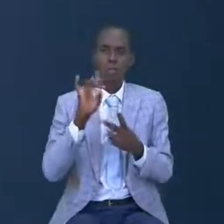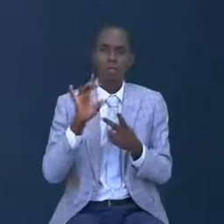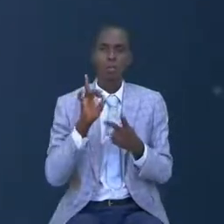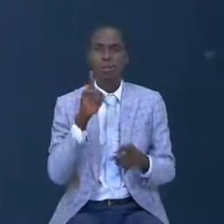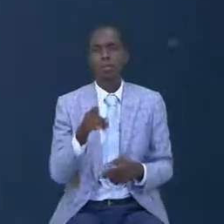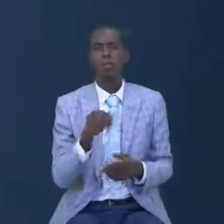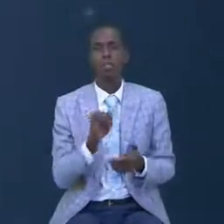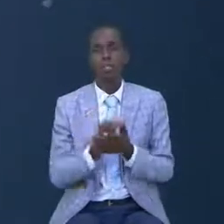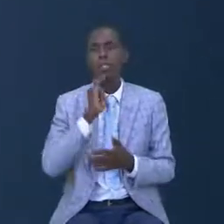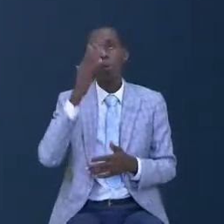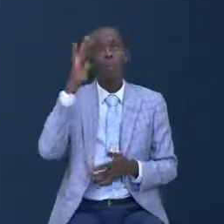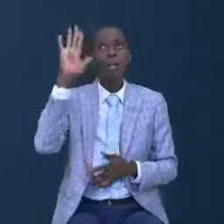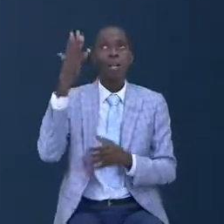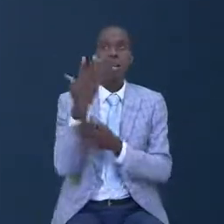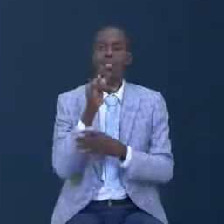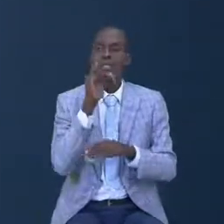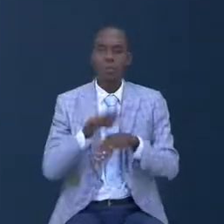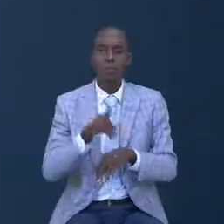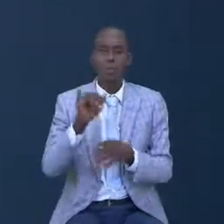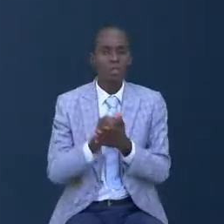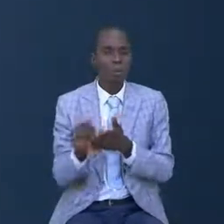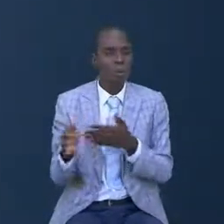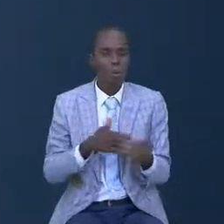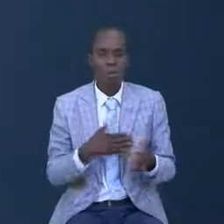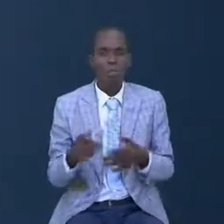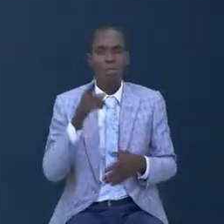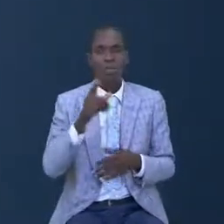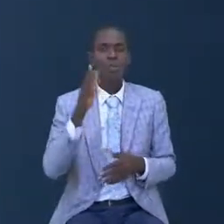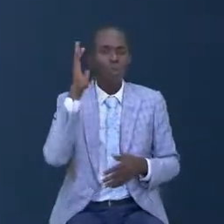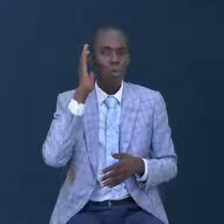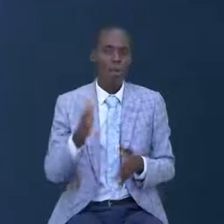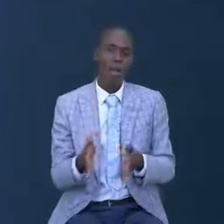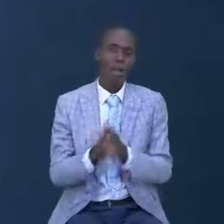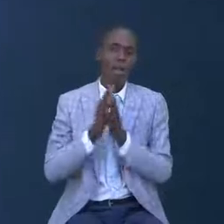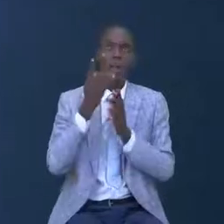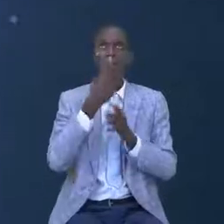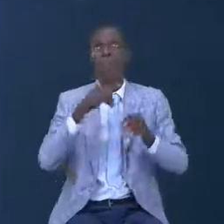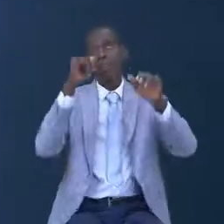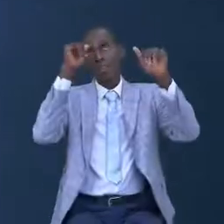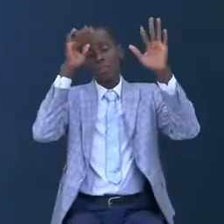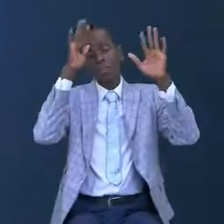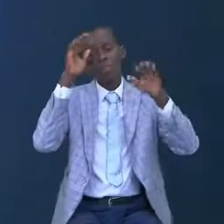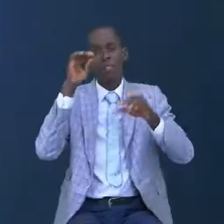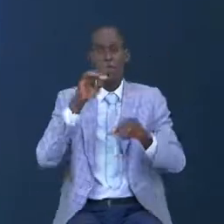demeure. Et votre fruit demeure. C'est pourquoi il t'a choisi et que sa main est sur toi.